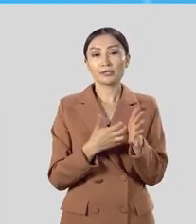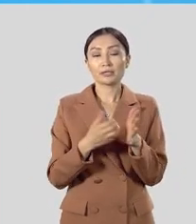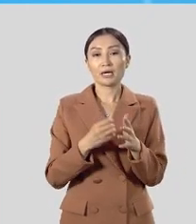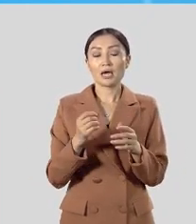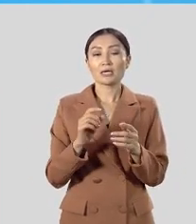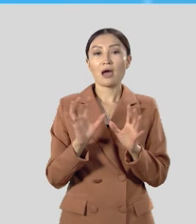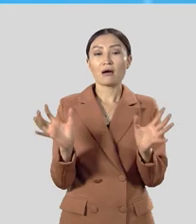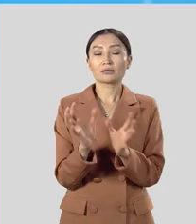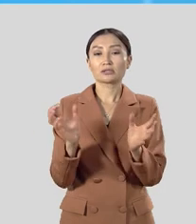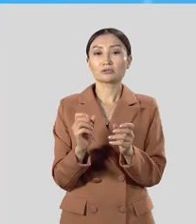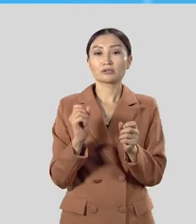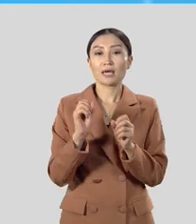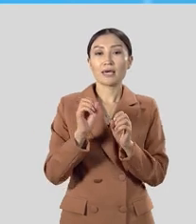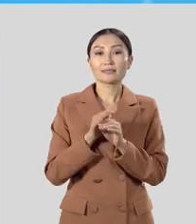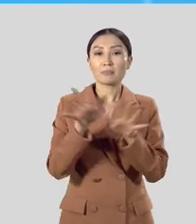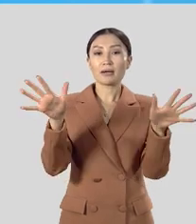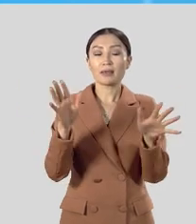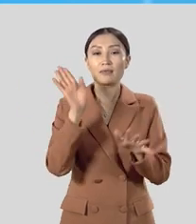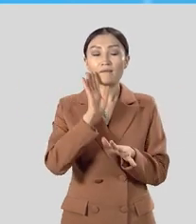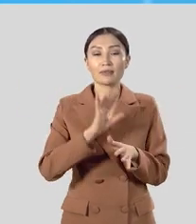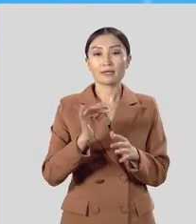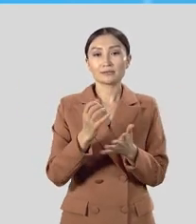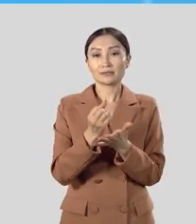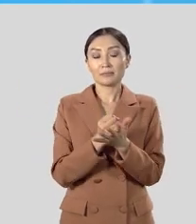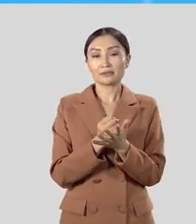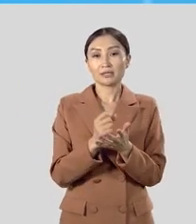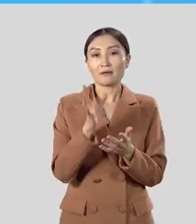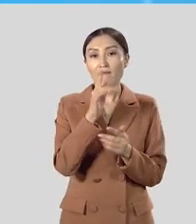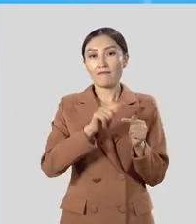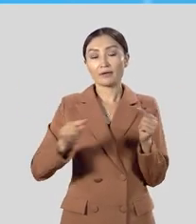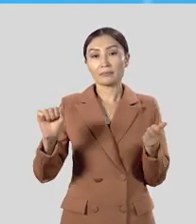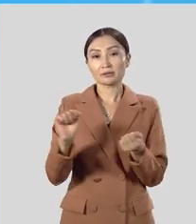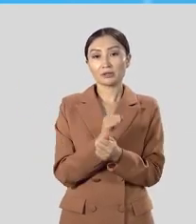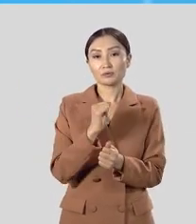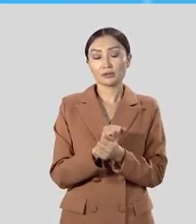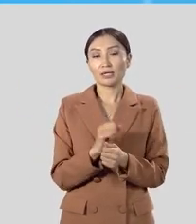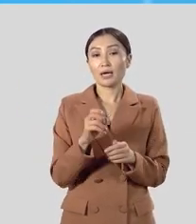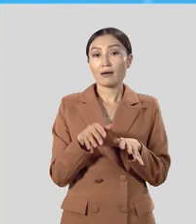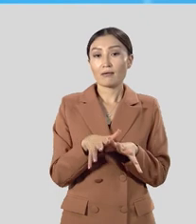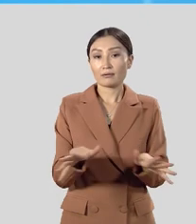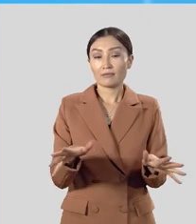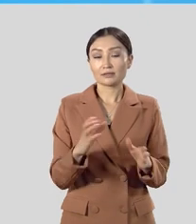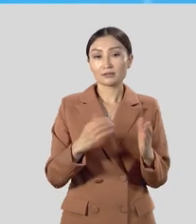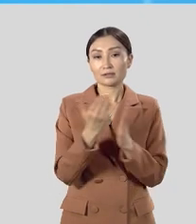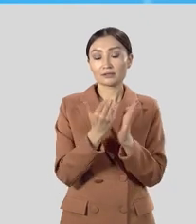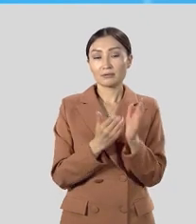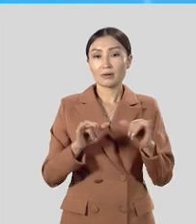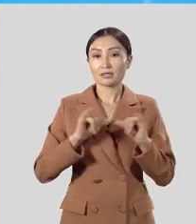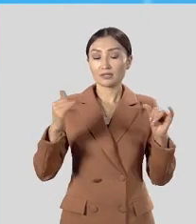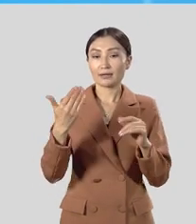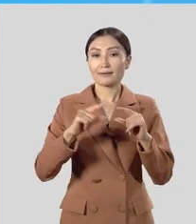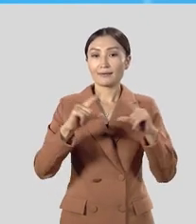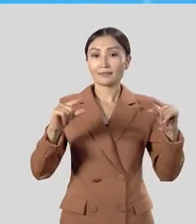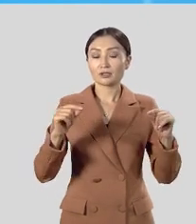воды и запасать ее на время засухи. У ксерофитов хорошо развита корневая система. Их листья